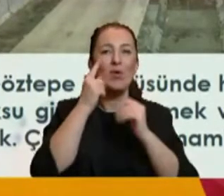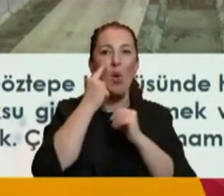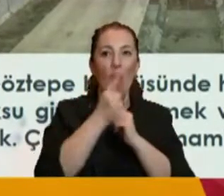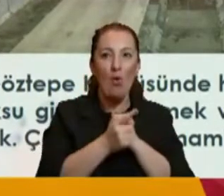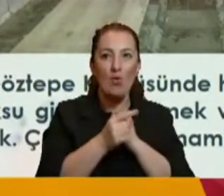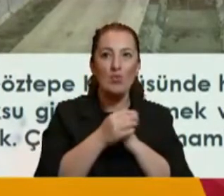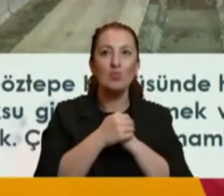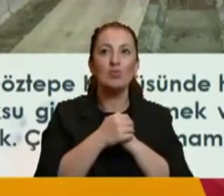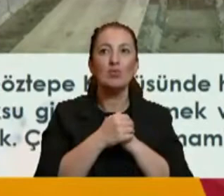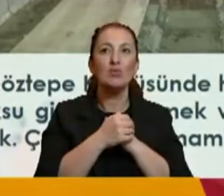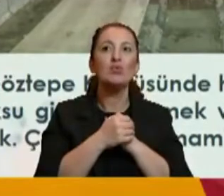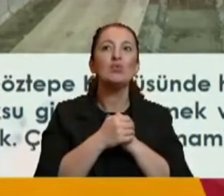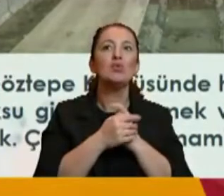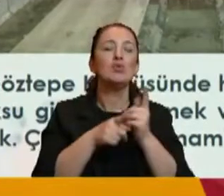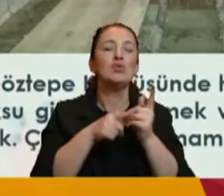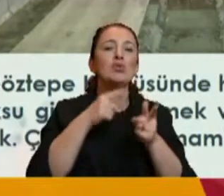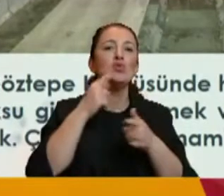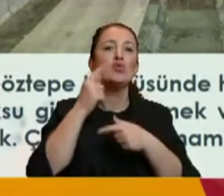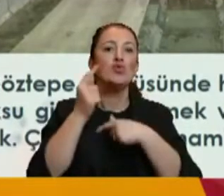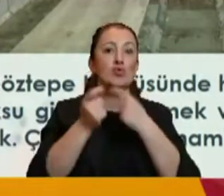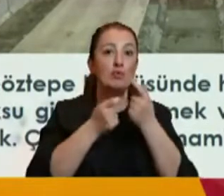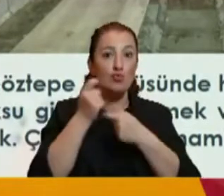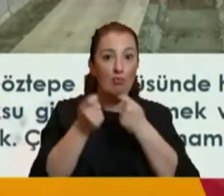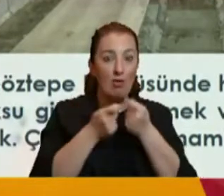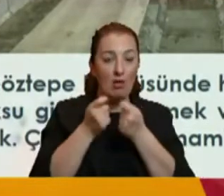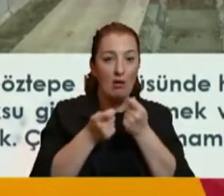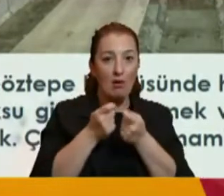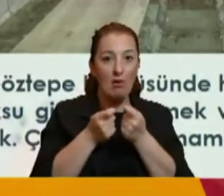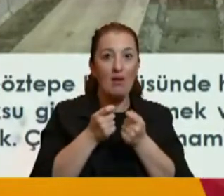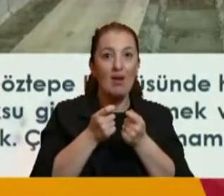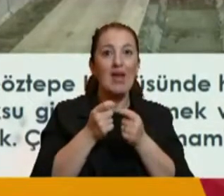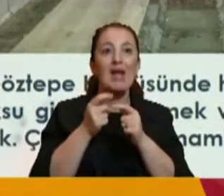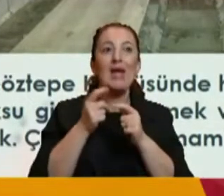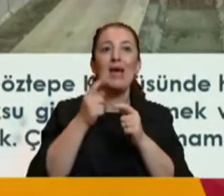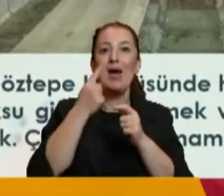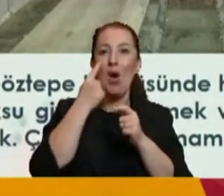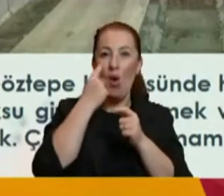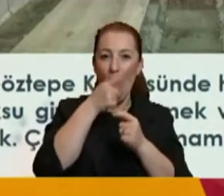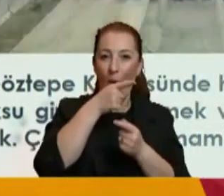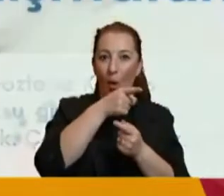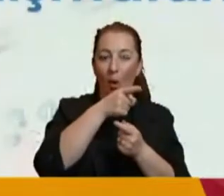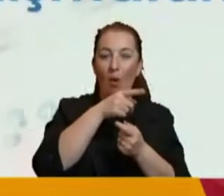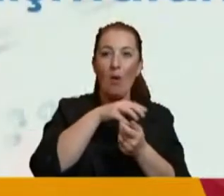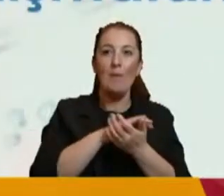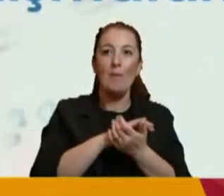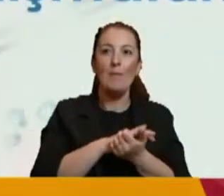imalât çalışmalarıyla kesit bu